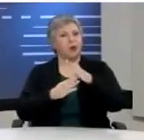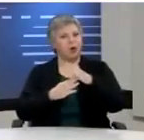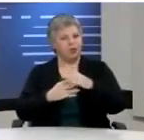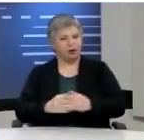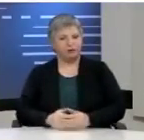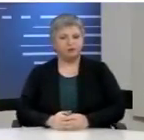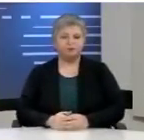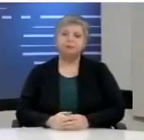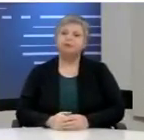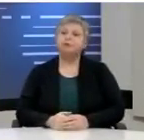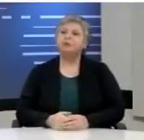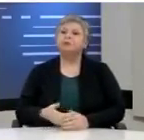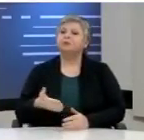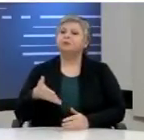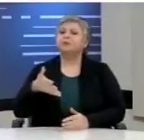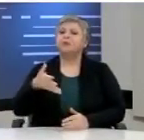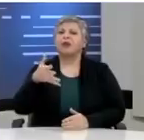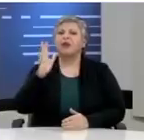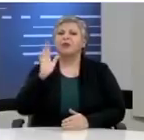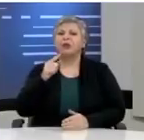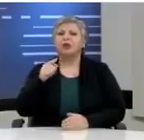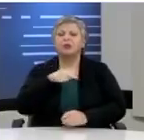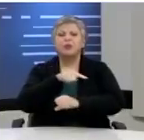Κύριε Μητσοτάκη, μιλήσατε πάνω από μια ώρα.